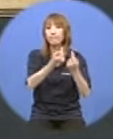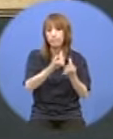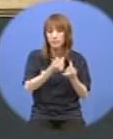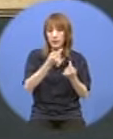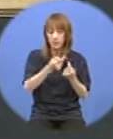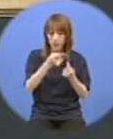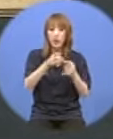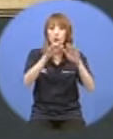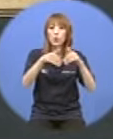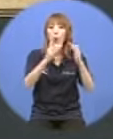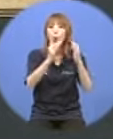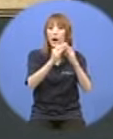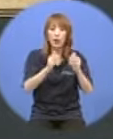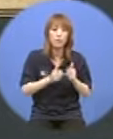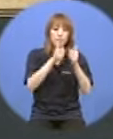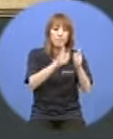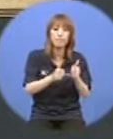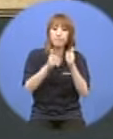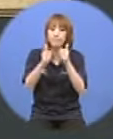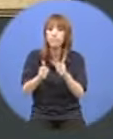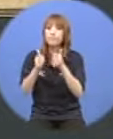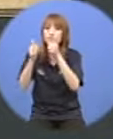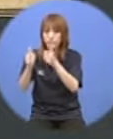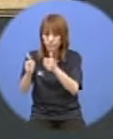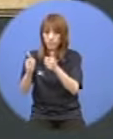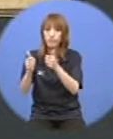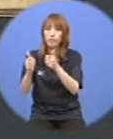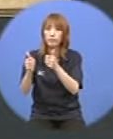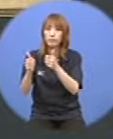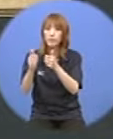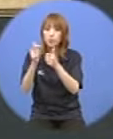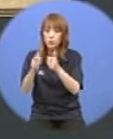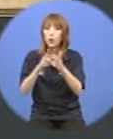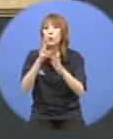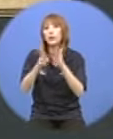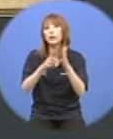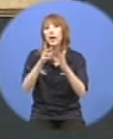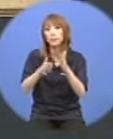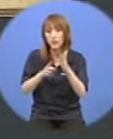度その農家を訪ねていきまして、でその旅の途中で